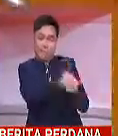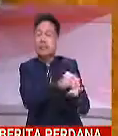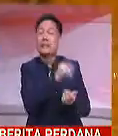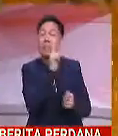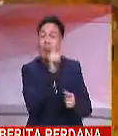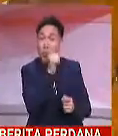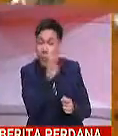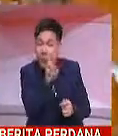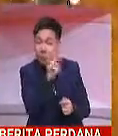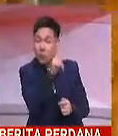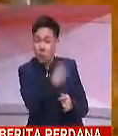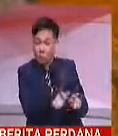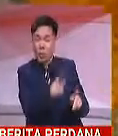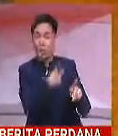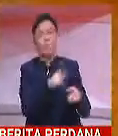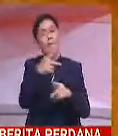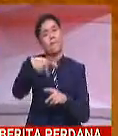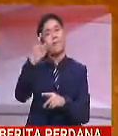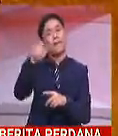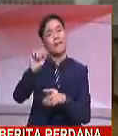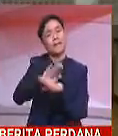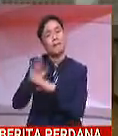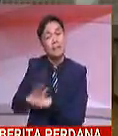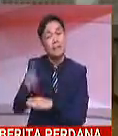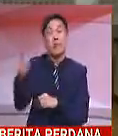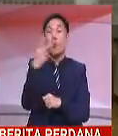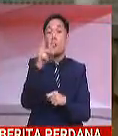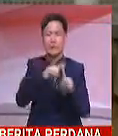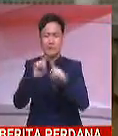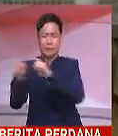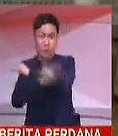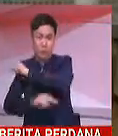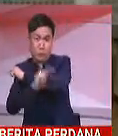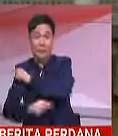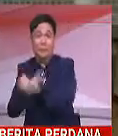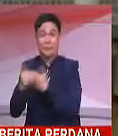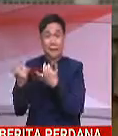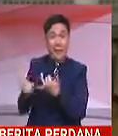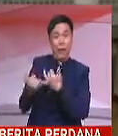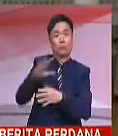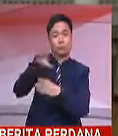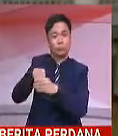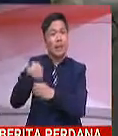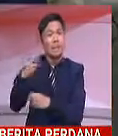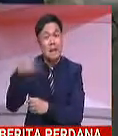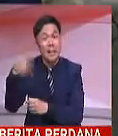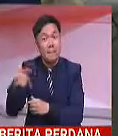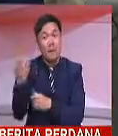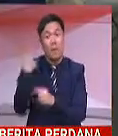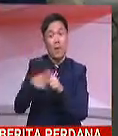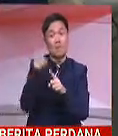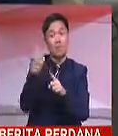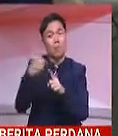RM1,000 diperuntukkan kepada PKS mikro di 12 negeri di bawah PKP berkuat kuasa Januari dan Februari